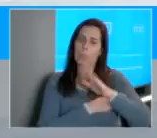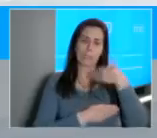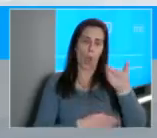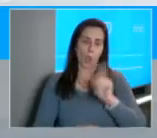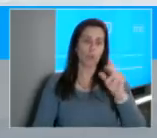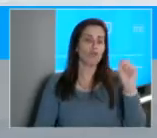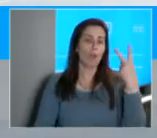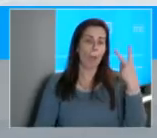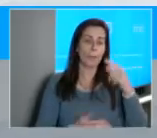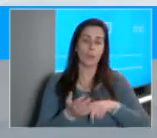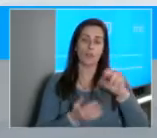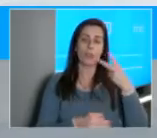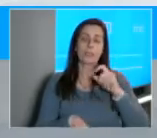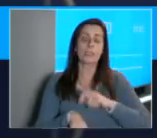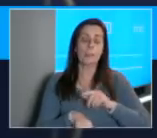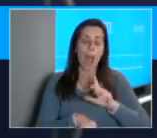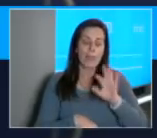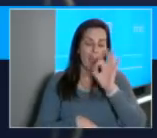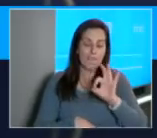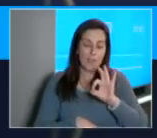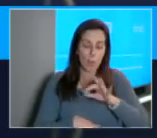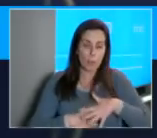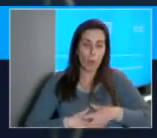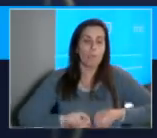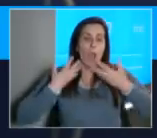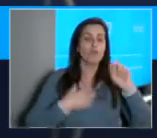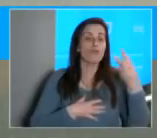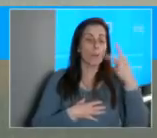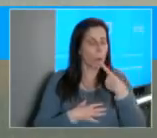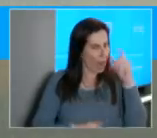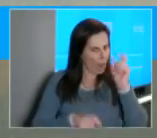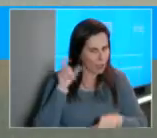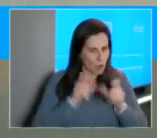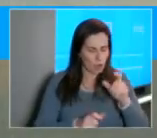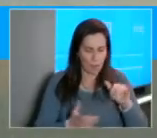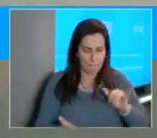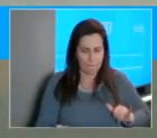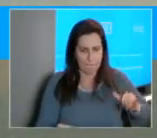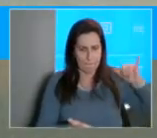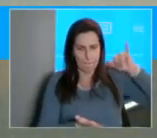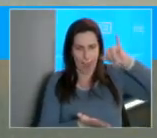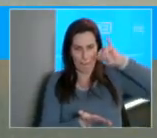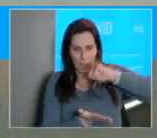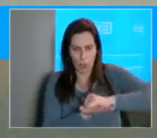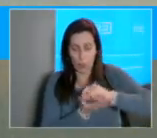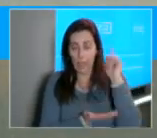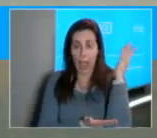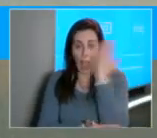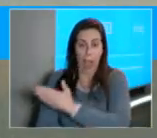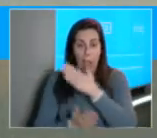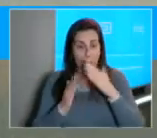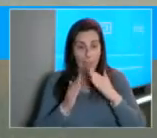החוצה, מכיוון ששבועיים זה זמן הדגירה של הווירוס. של אבל מה זה אומר? שאנשים ירדו מהמטוס, יגידו להם, סעו הביתה,